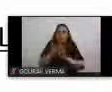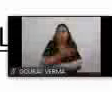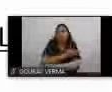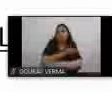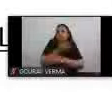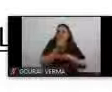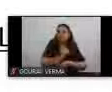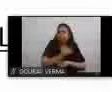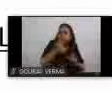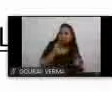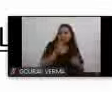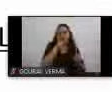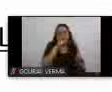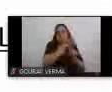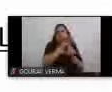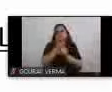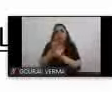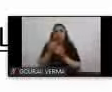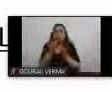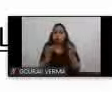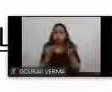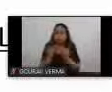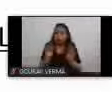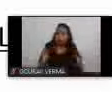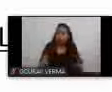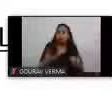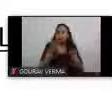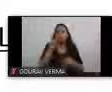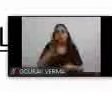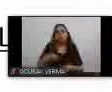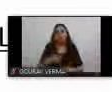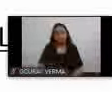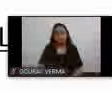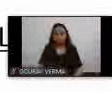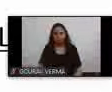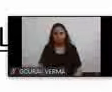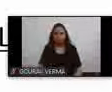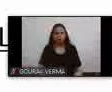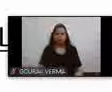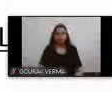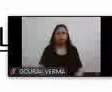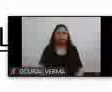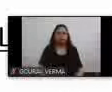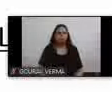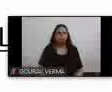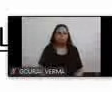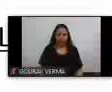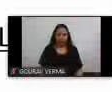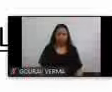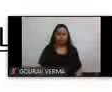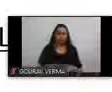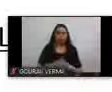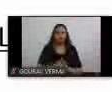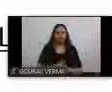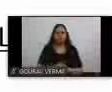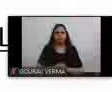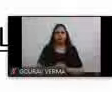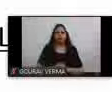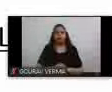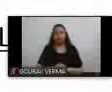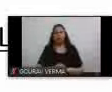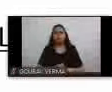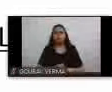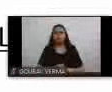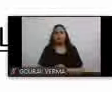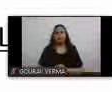and early correction of these abnormalities will minimize the damage to the developing visual system. Hamara visual system